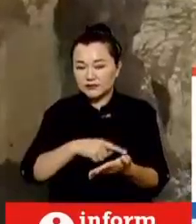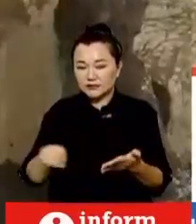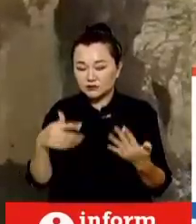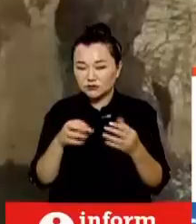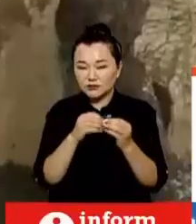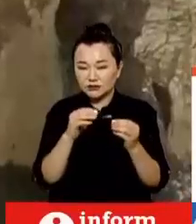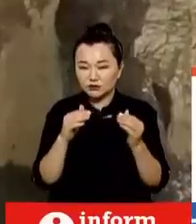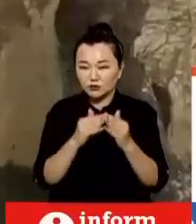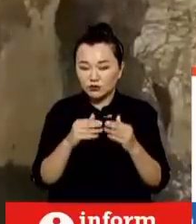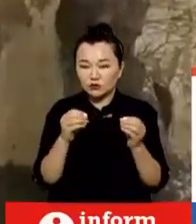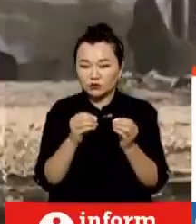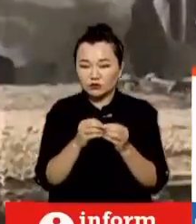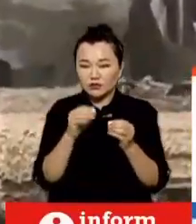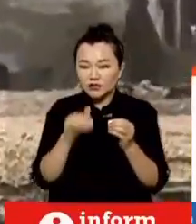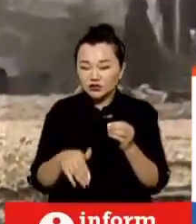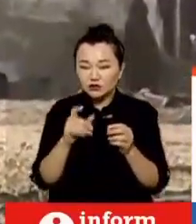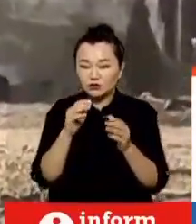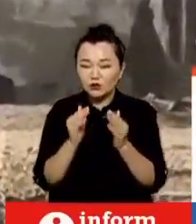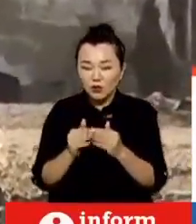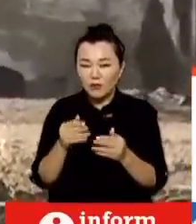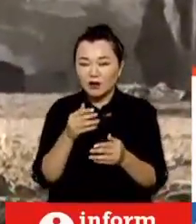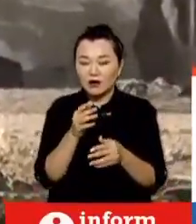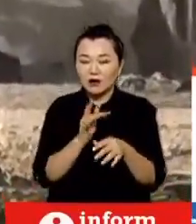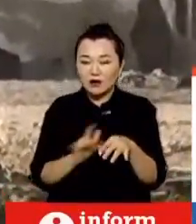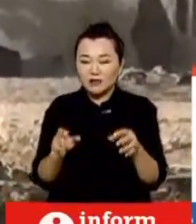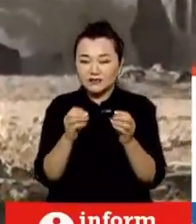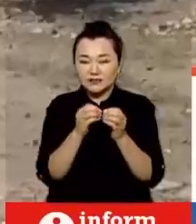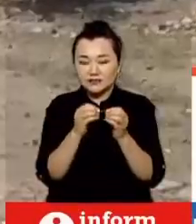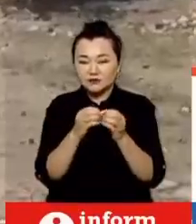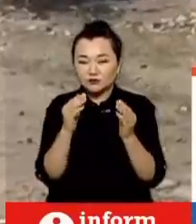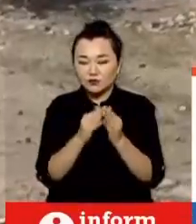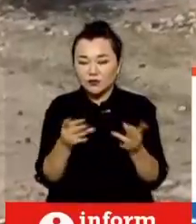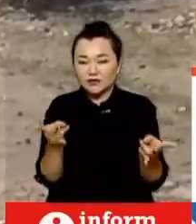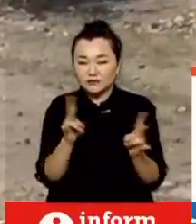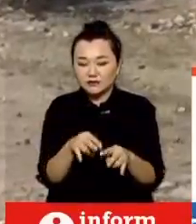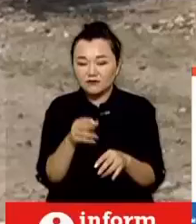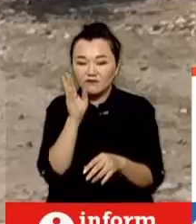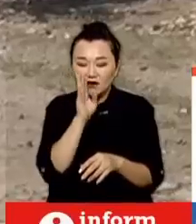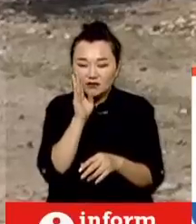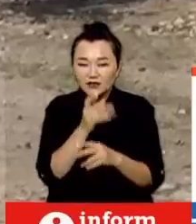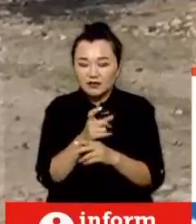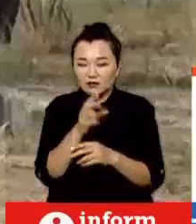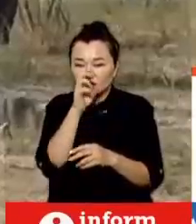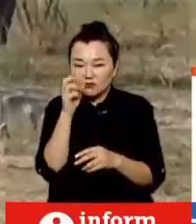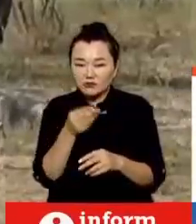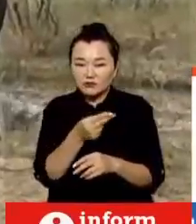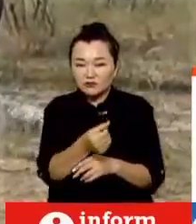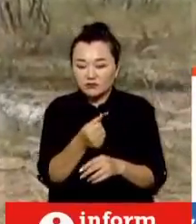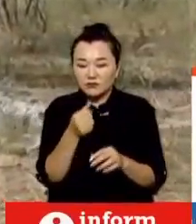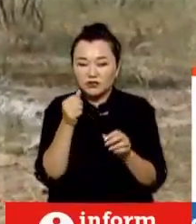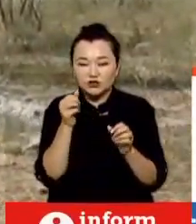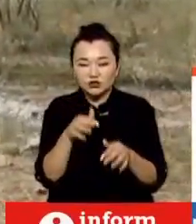мың үйден 10 ақ үй қалған тұрғындардың тілегі ауыз су. Алайда атқарушы билік бұл ауылға ақша төлеудің амалы жоқ